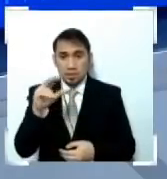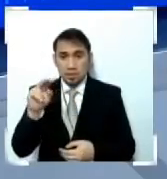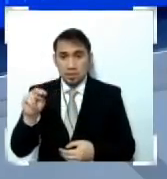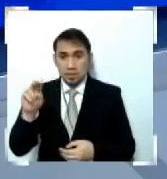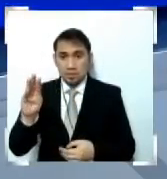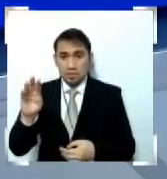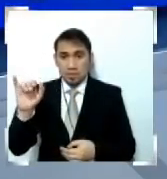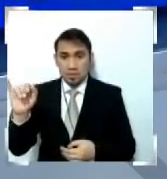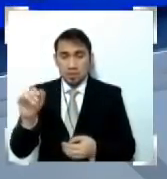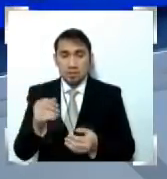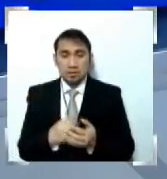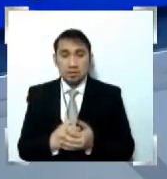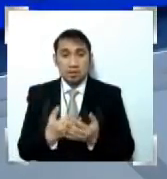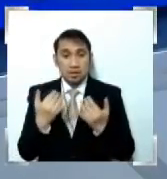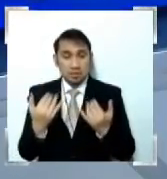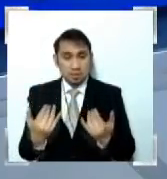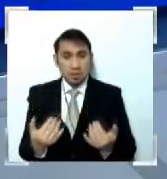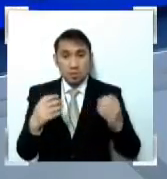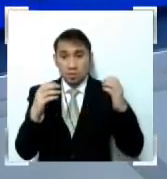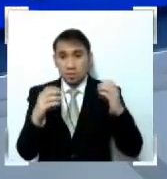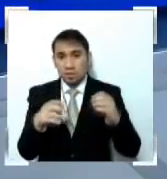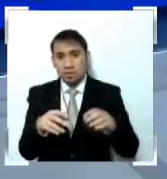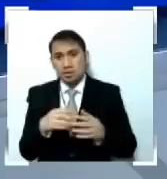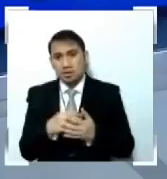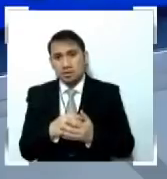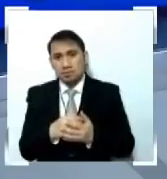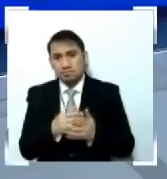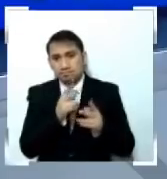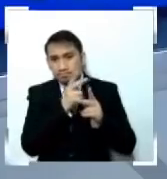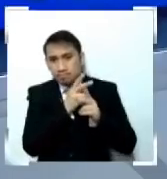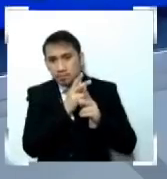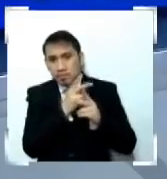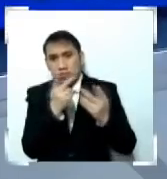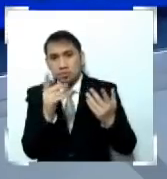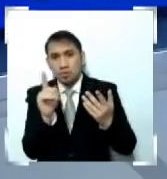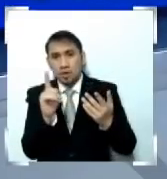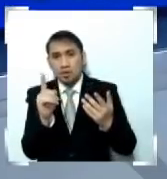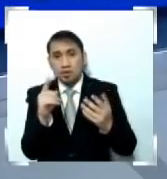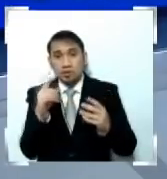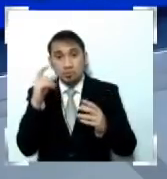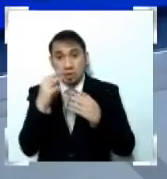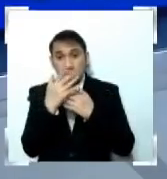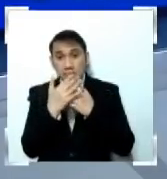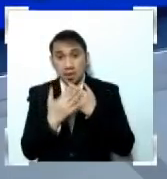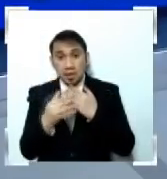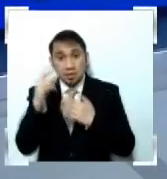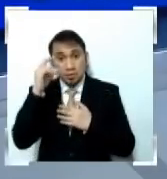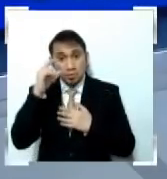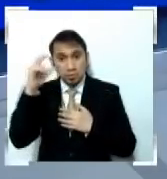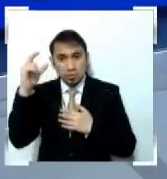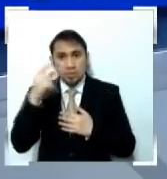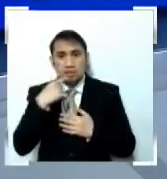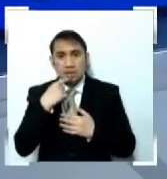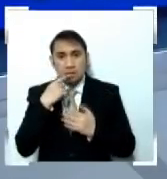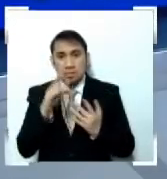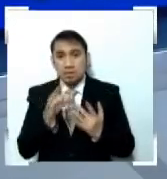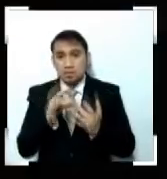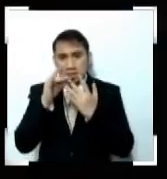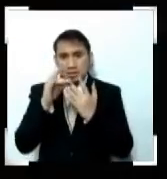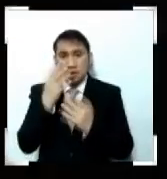Inabangan ngayong gabi ang lunar eclipse o blood moon na espesyal daw. Kung bakit, alamin sa pagsaksi ni Mark